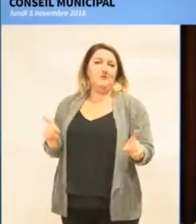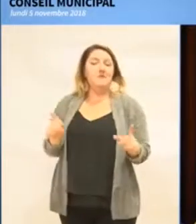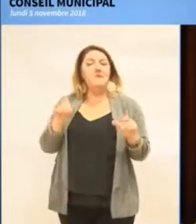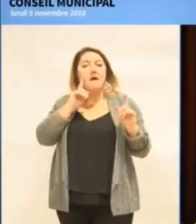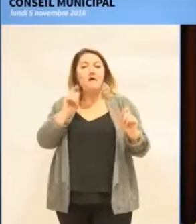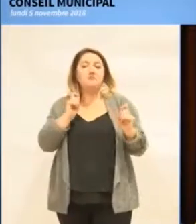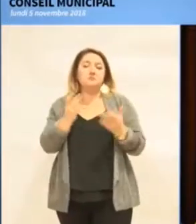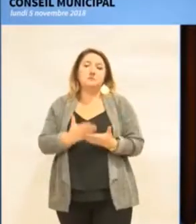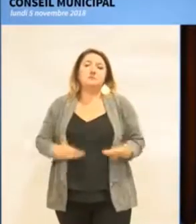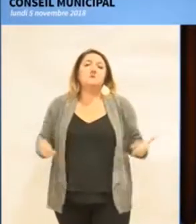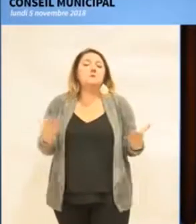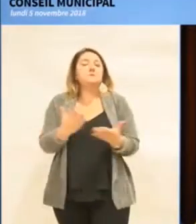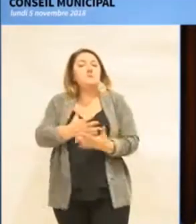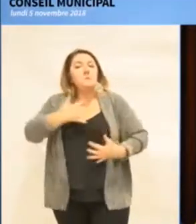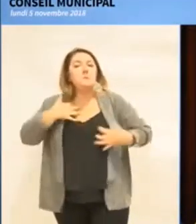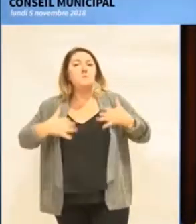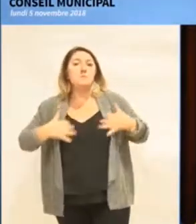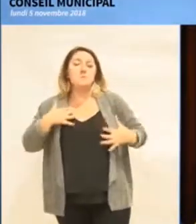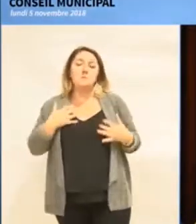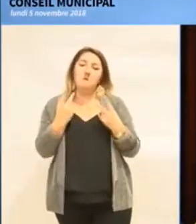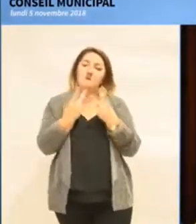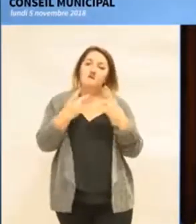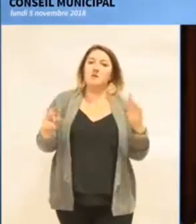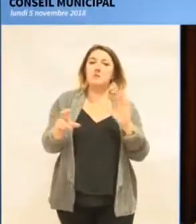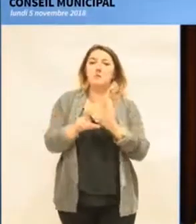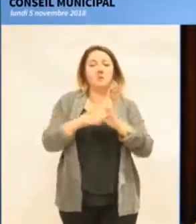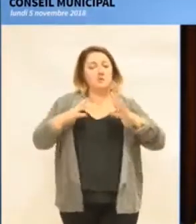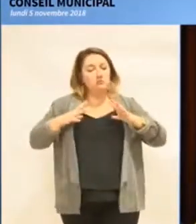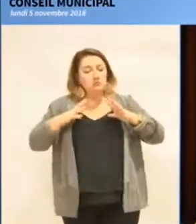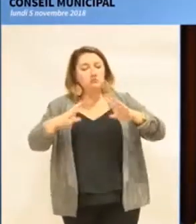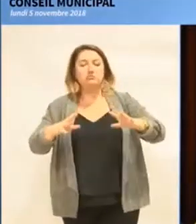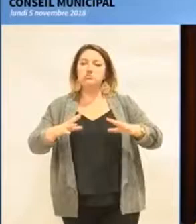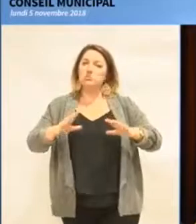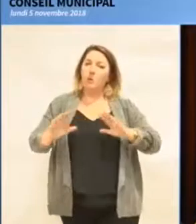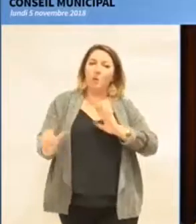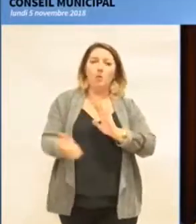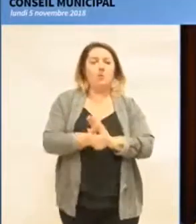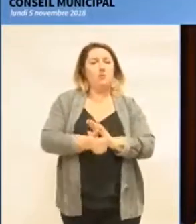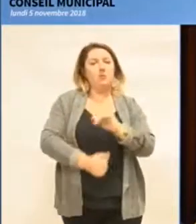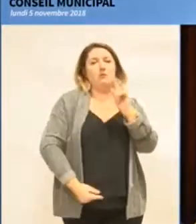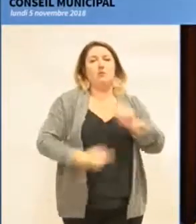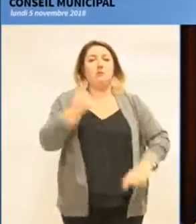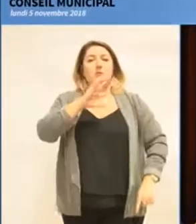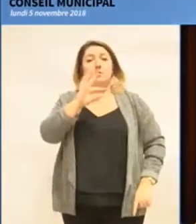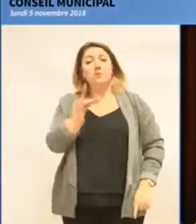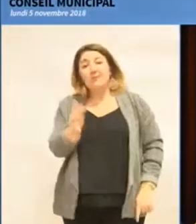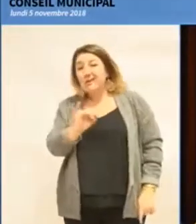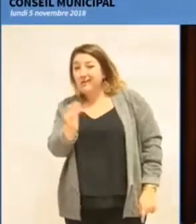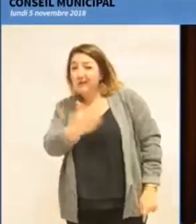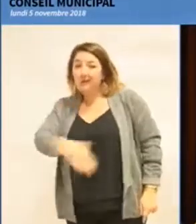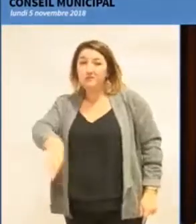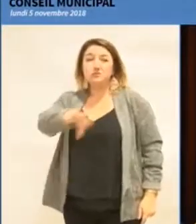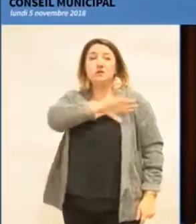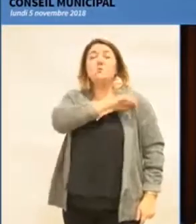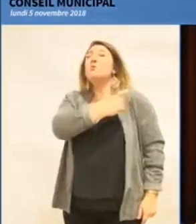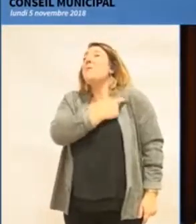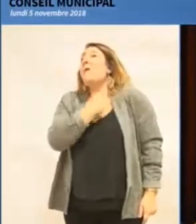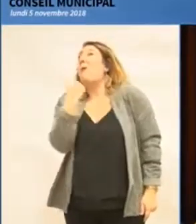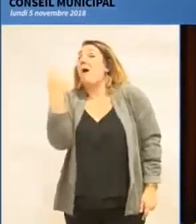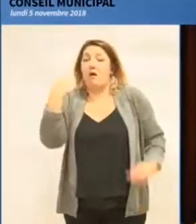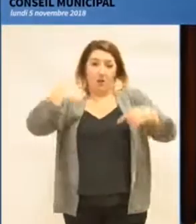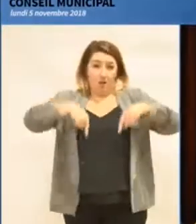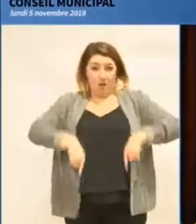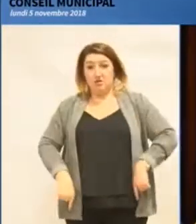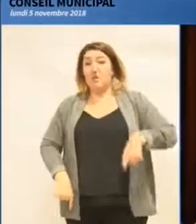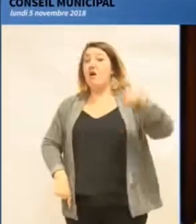des égards. La ville doit jouer son rôle pleinement, mais la responsabilité première est celle de l'État, et c'est à celui-ci de mettre en place